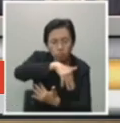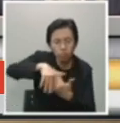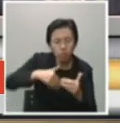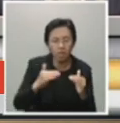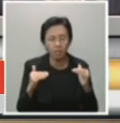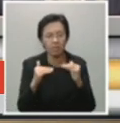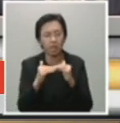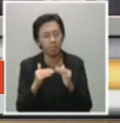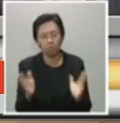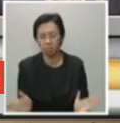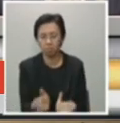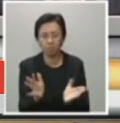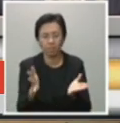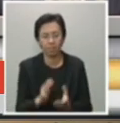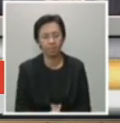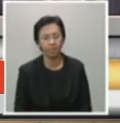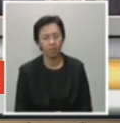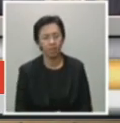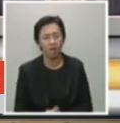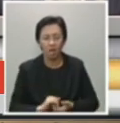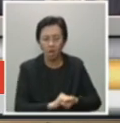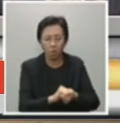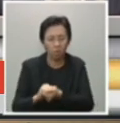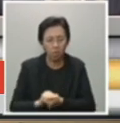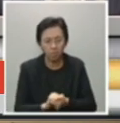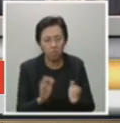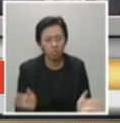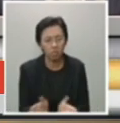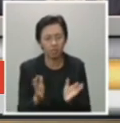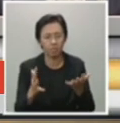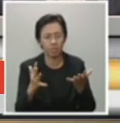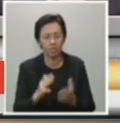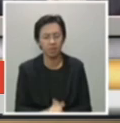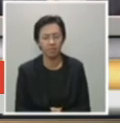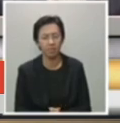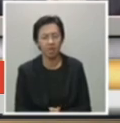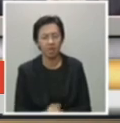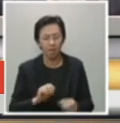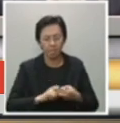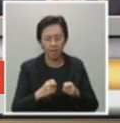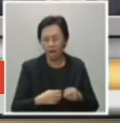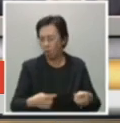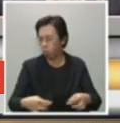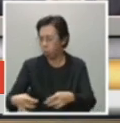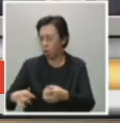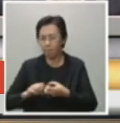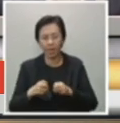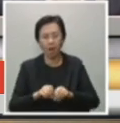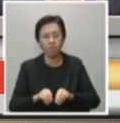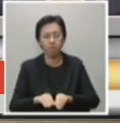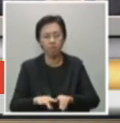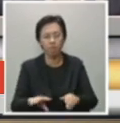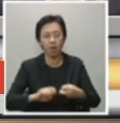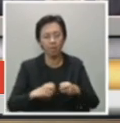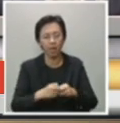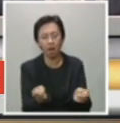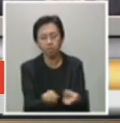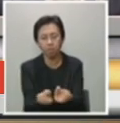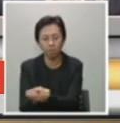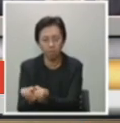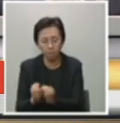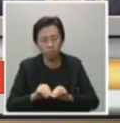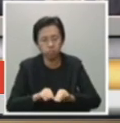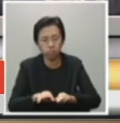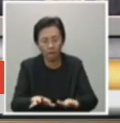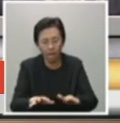รมและสามัคคีปลองดองแต่กลับสร้างความขัดแย้งให้ขยายวงกว้างล้มเหลว